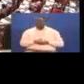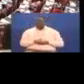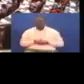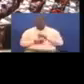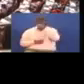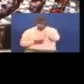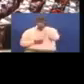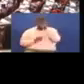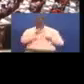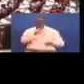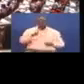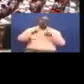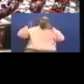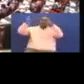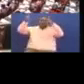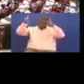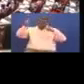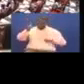Sisi wao.